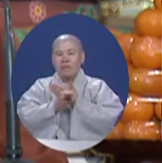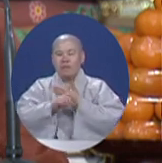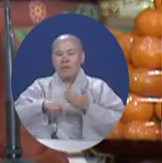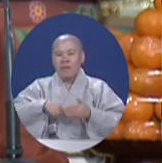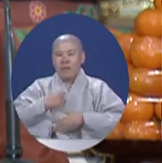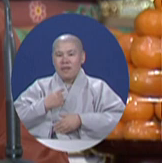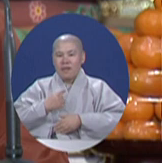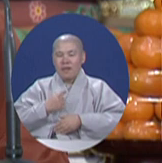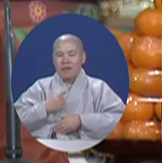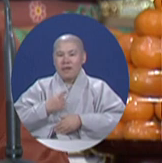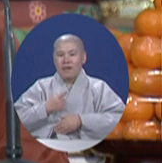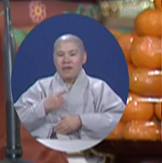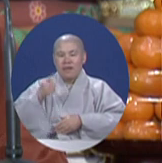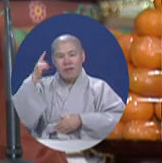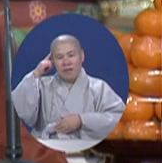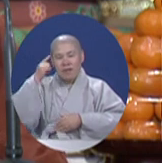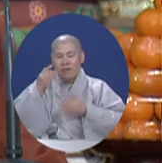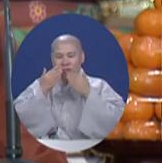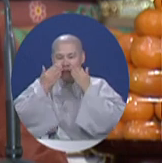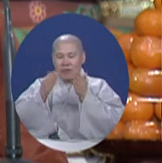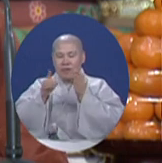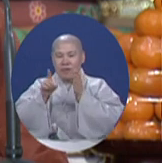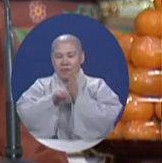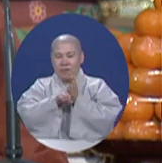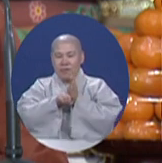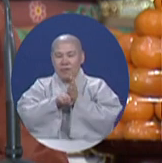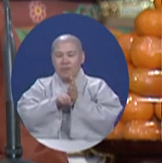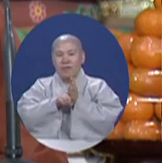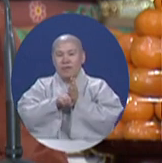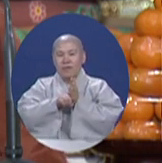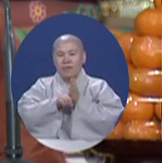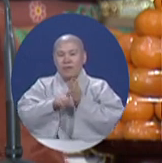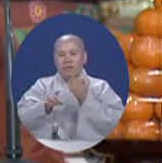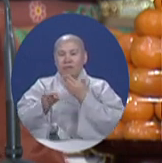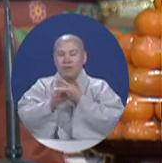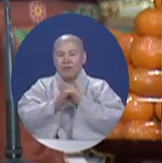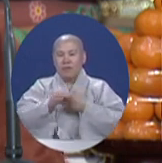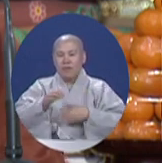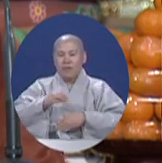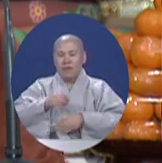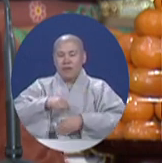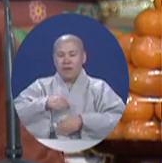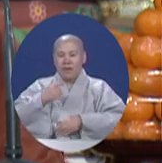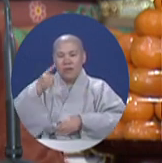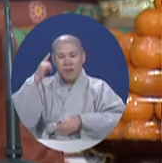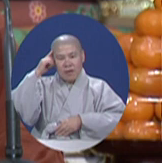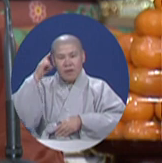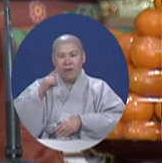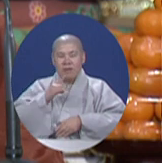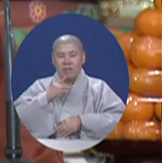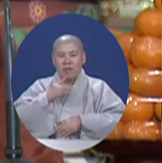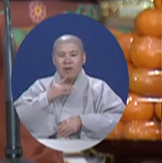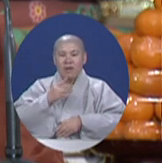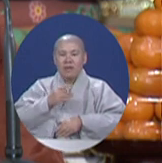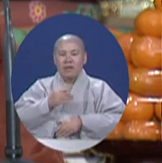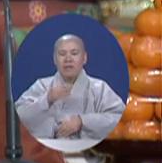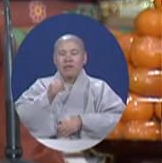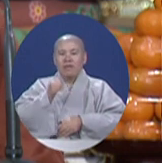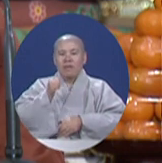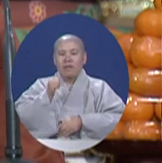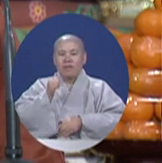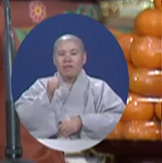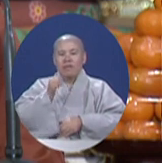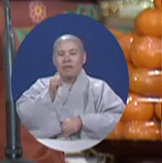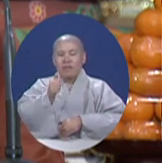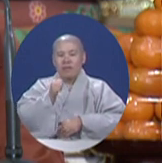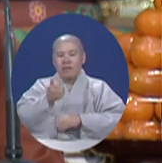자기 견해는 또 철석같이 믿는다? 이래가지고 자기 견해만 하나 딱 내세워놓고